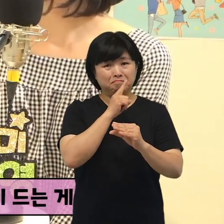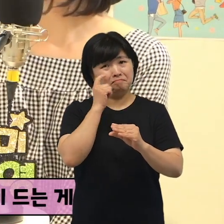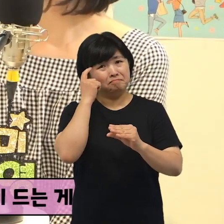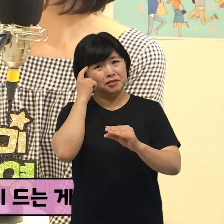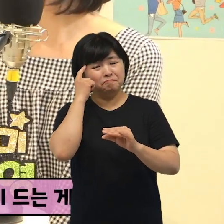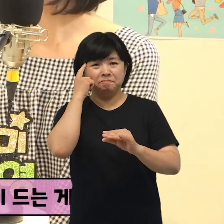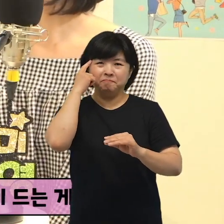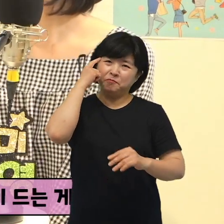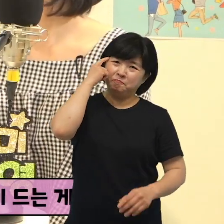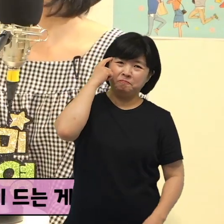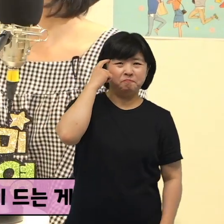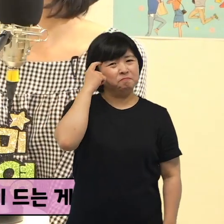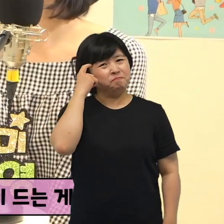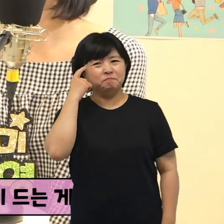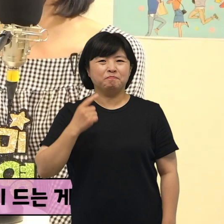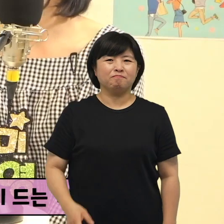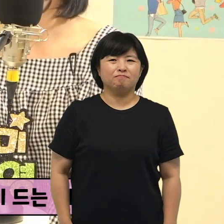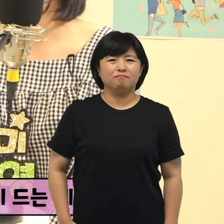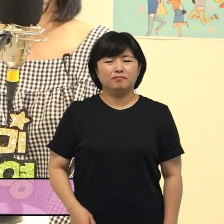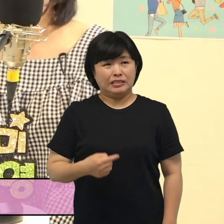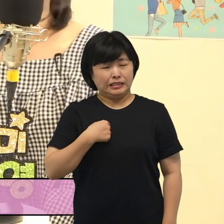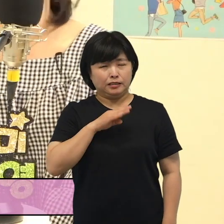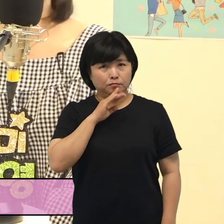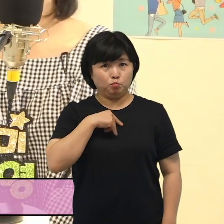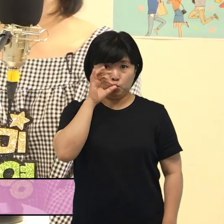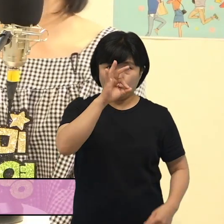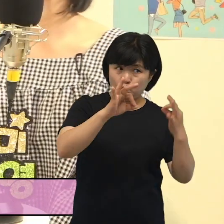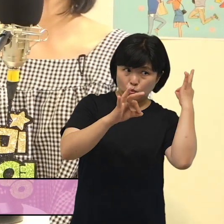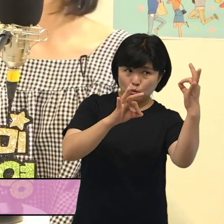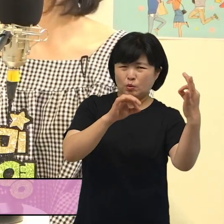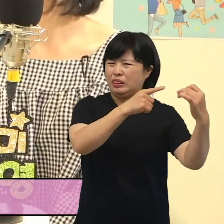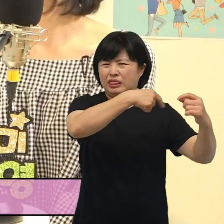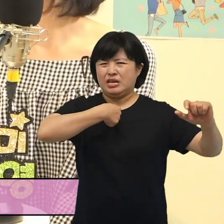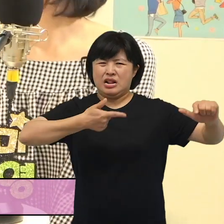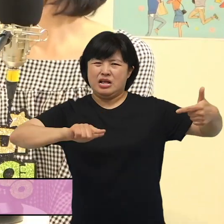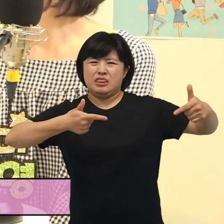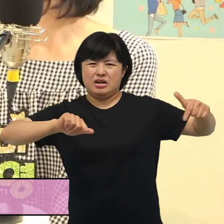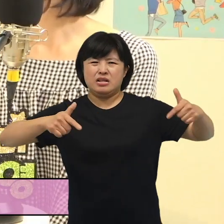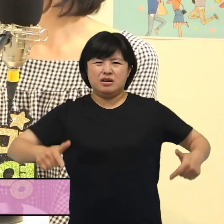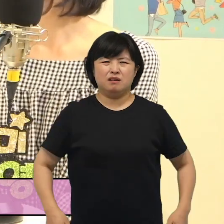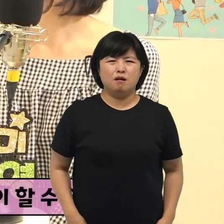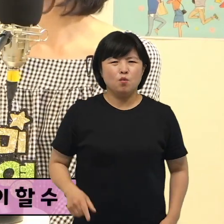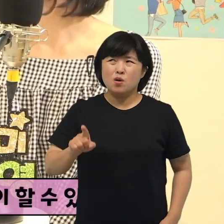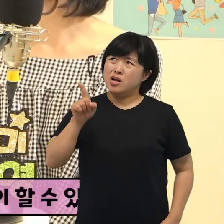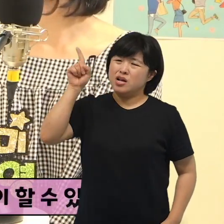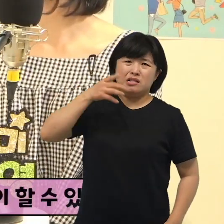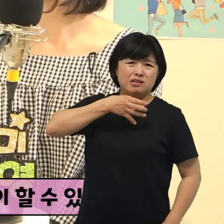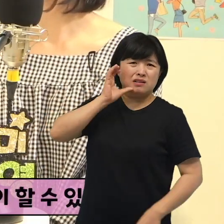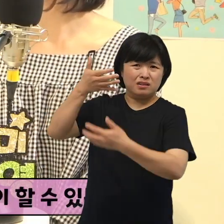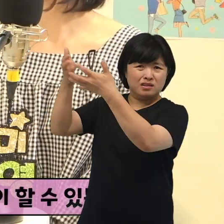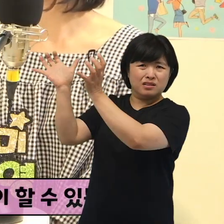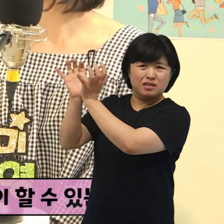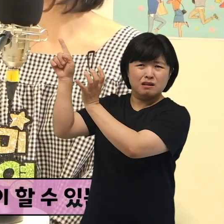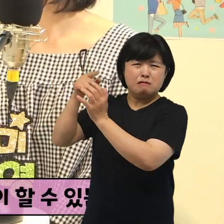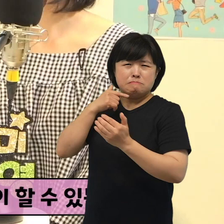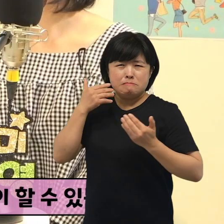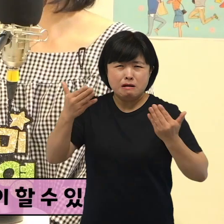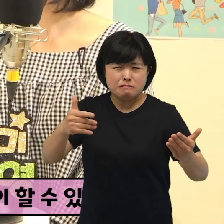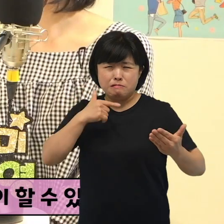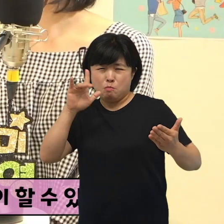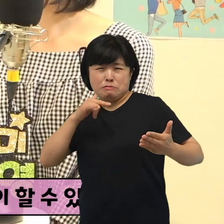나쁜 걸까라는 생각이 좀 드는 게 사실 이 관점의 차이잖아요. 그러니까 저는 뭔가